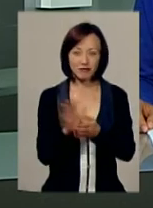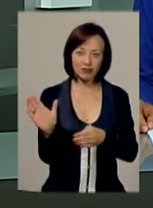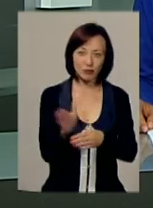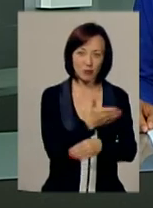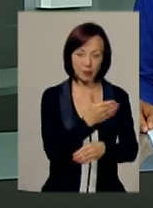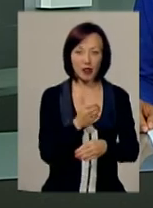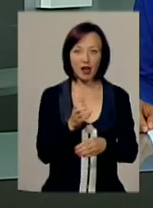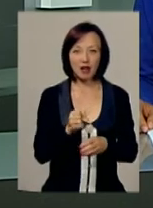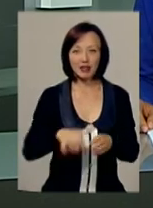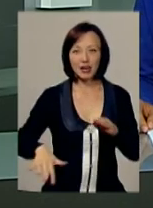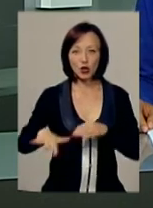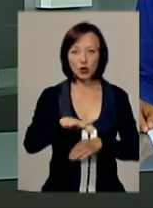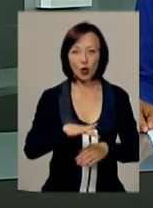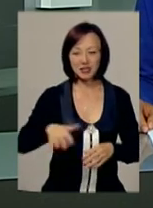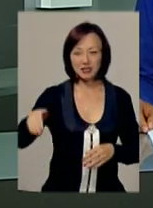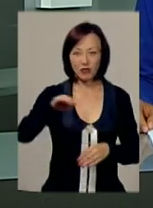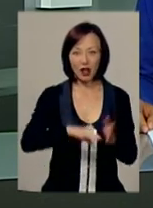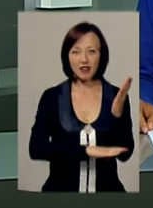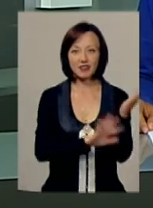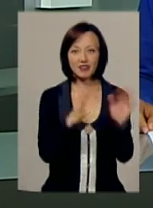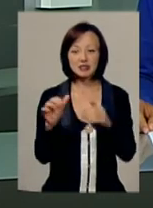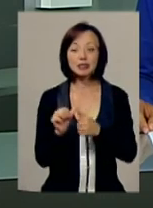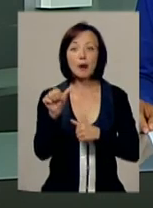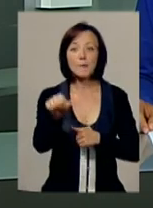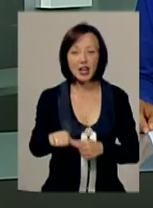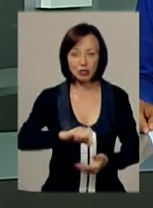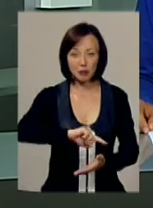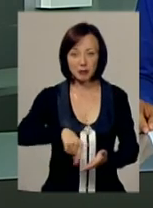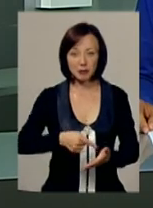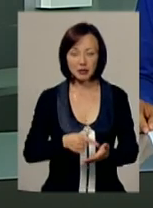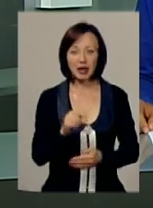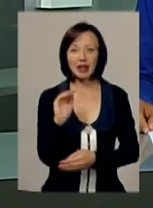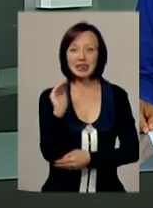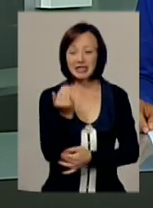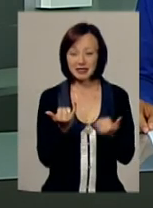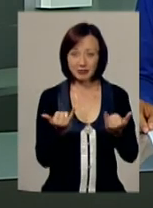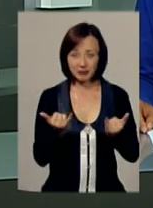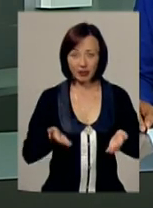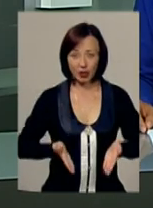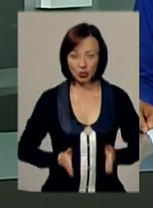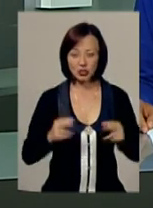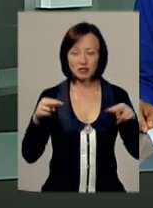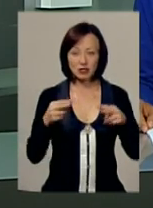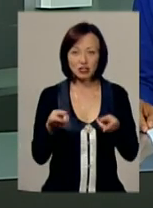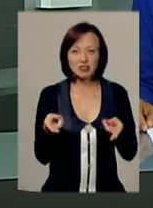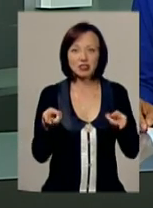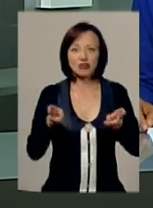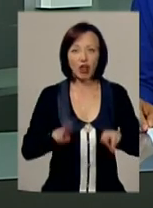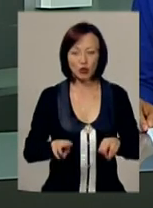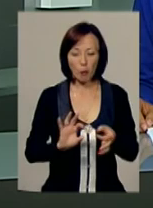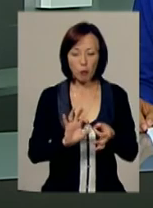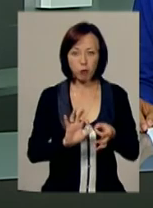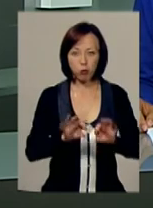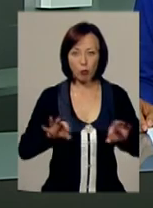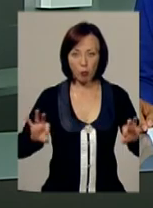звалища, що розташоване в лісосмузі за межами міста. Про те, що дитина щойно народилася, свідчили залишки пуповини.